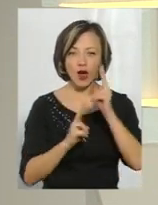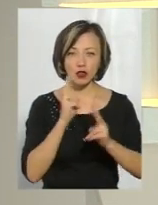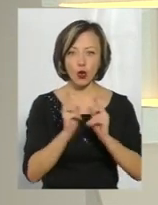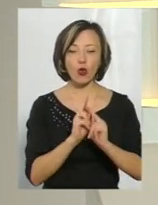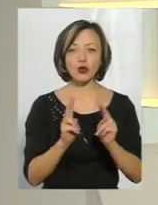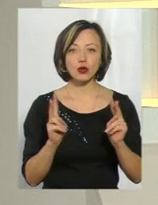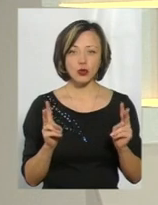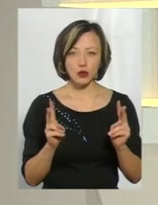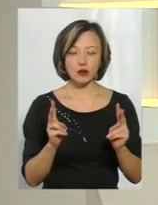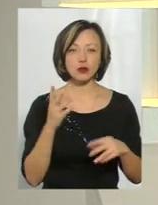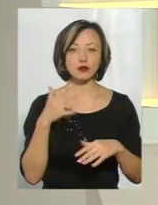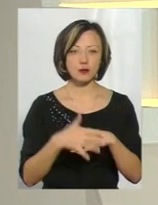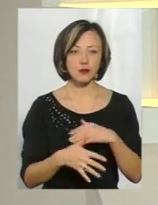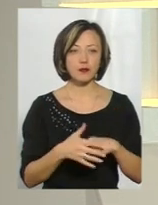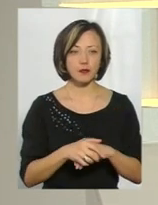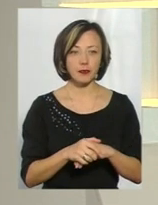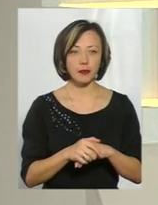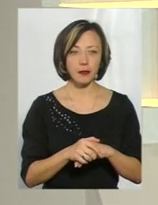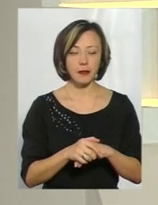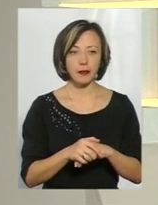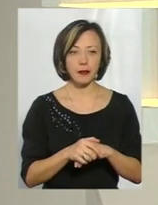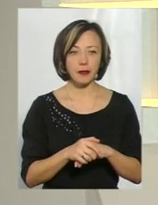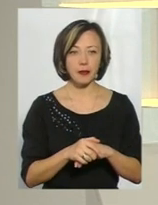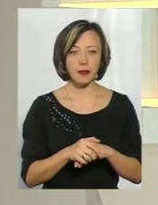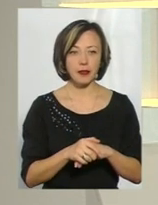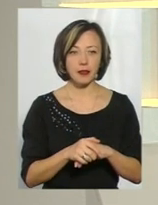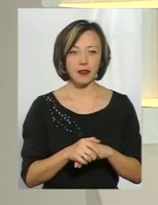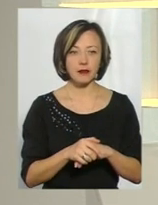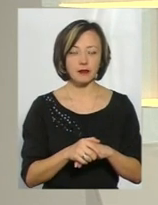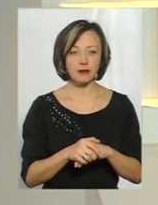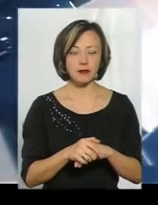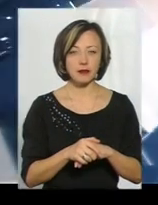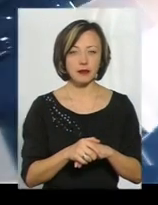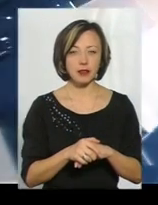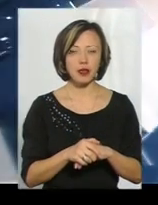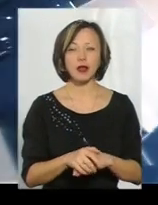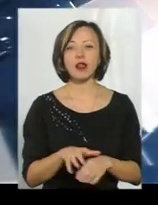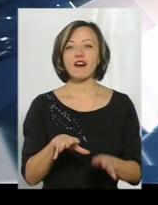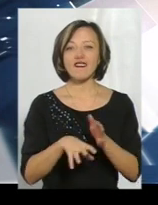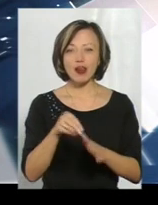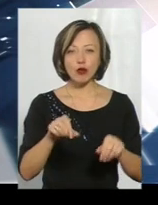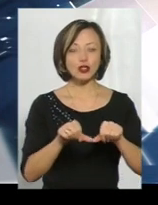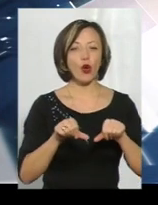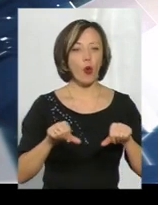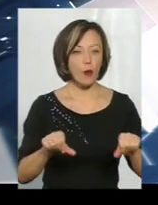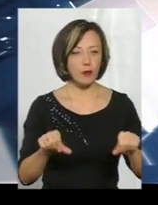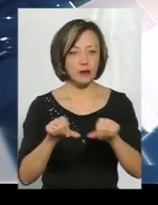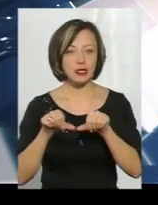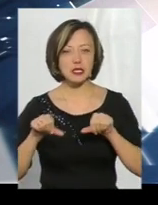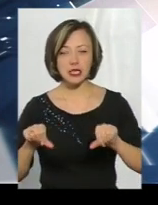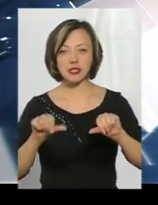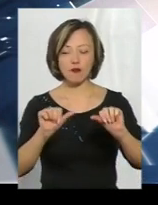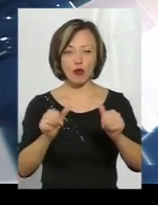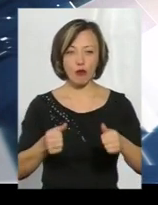Хто оплачує їхню роботу і загалом наскільки саме виборці? Виборчі комісії